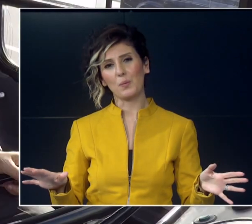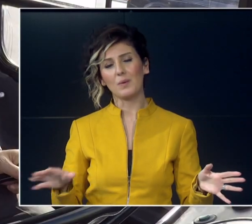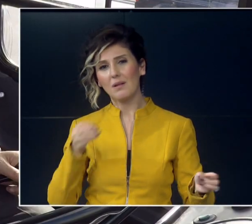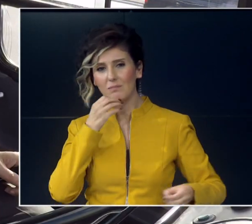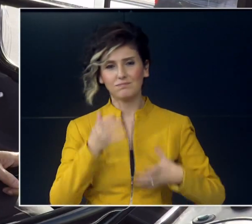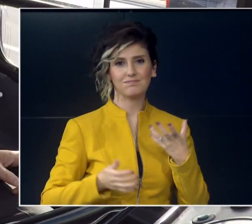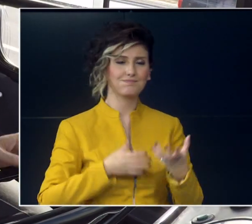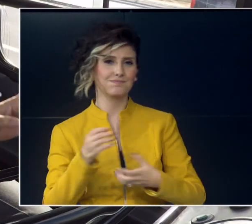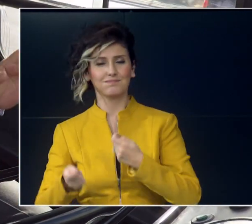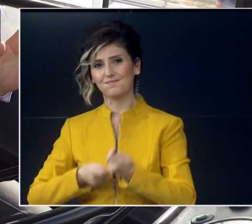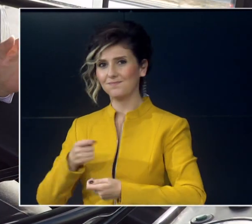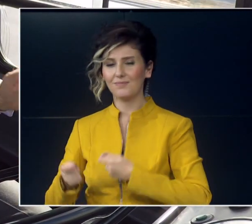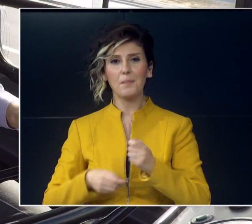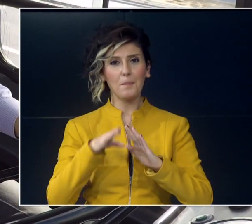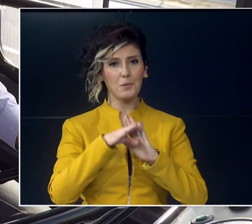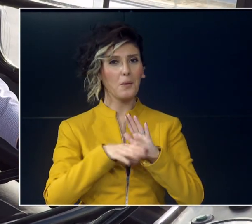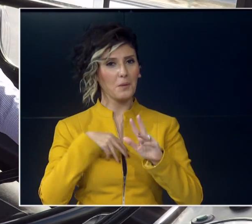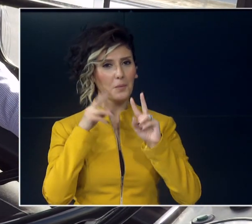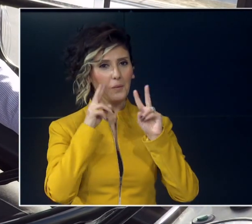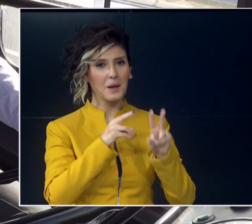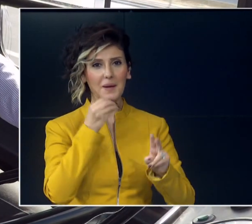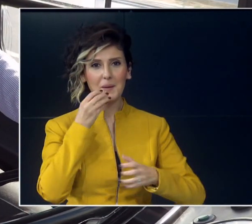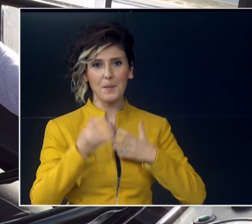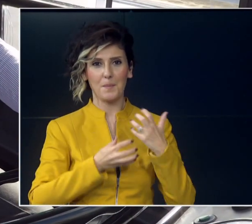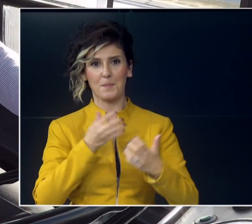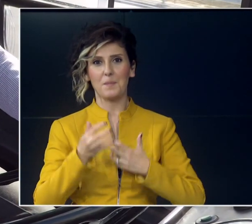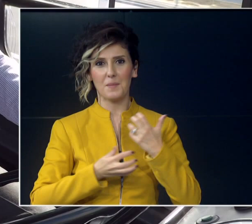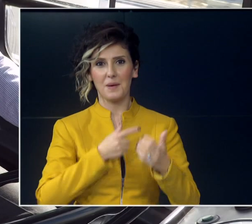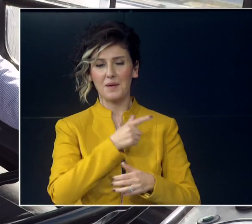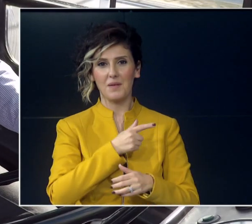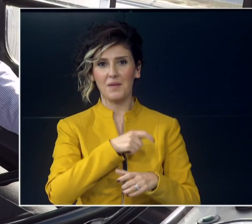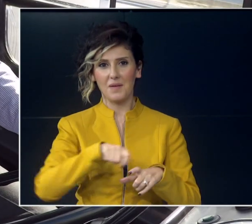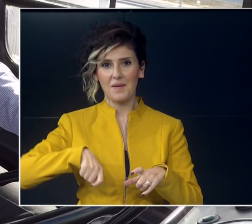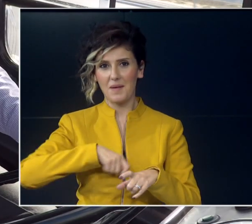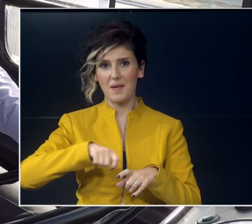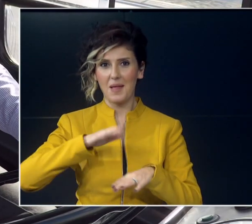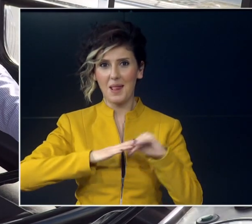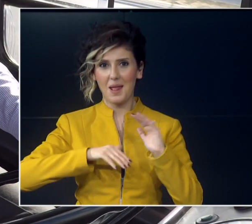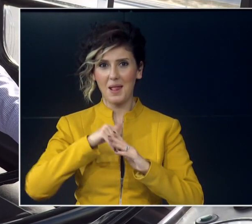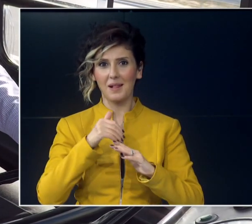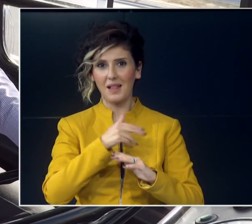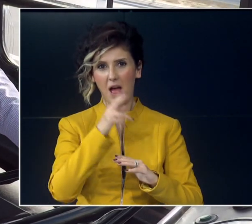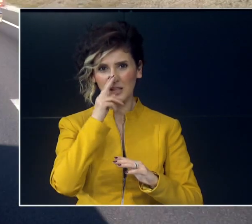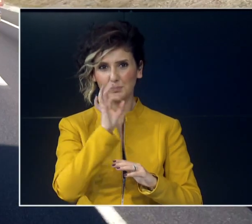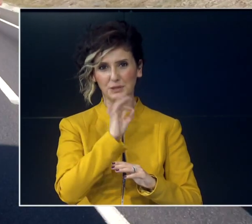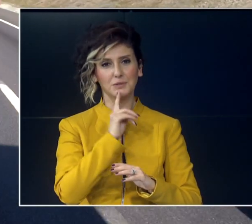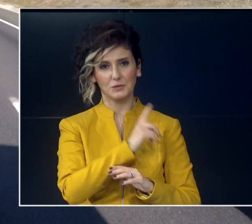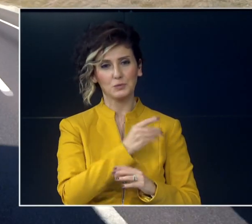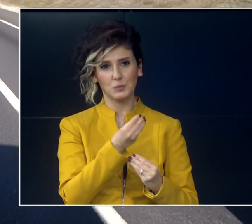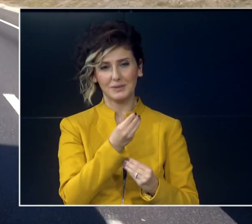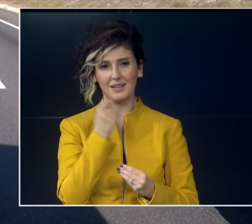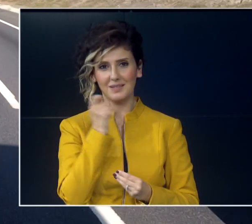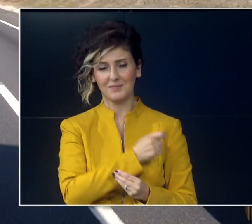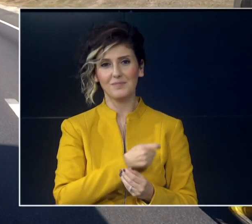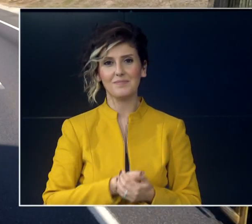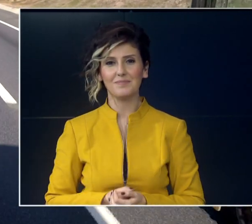Ben programlarınızda görüyorum yemek şeyleriniz ve eliniz çok yatkın, güzel.